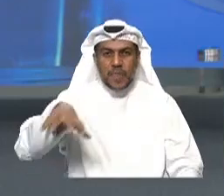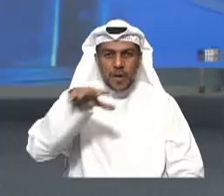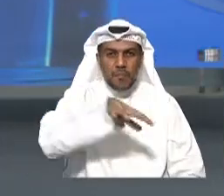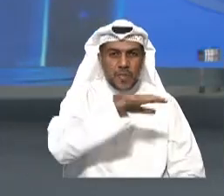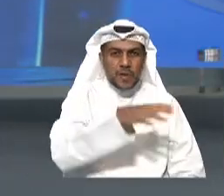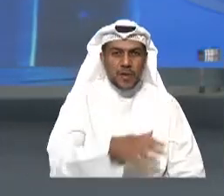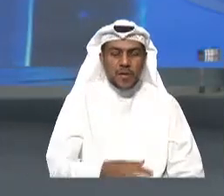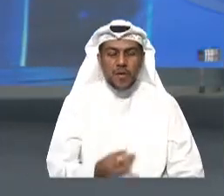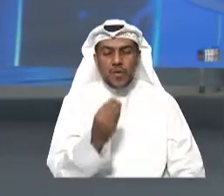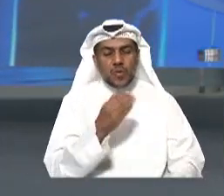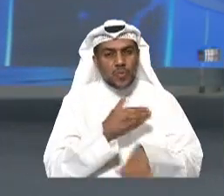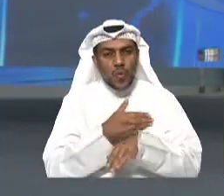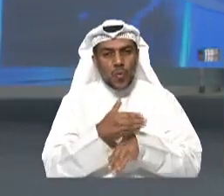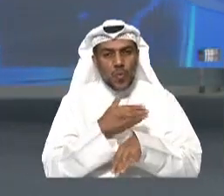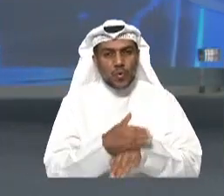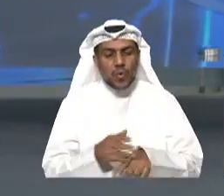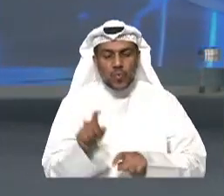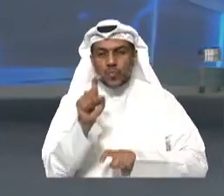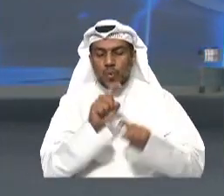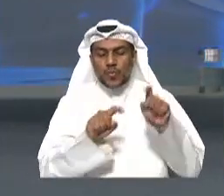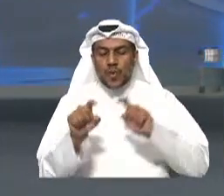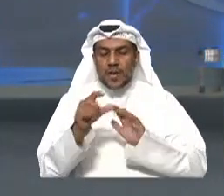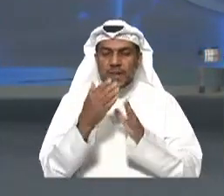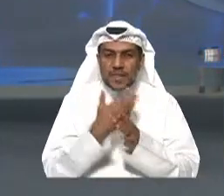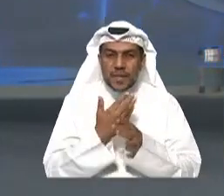السكنيه في العراق